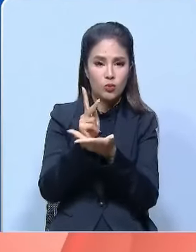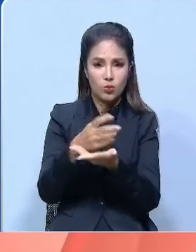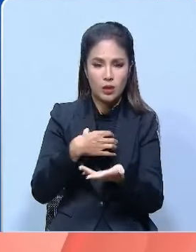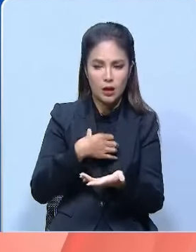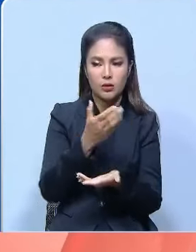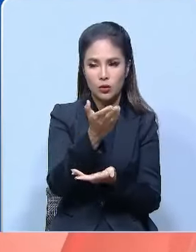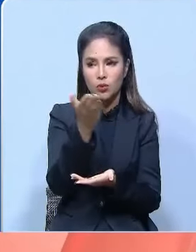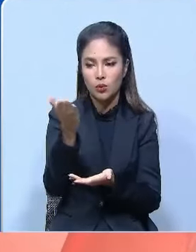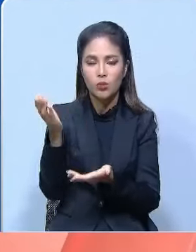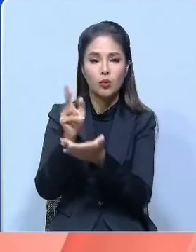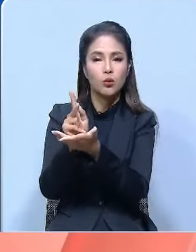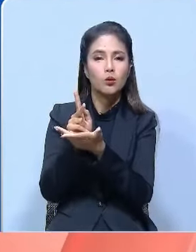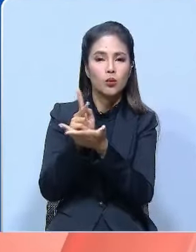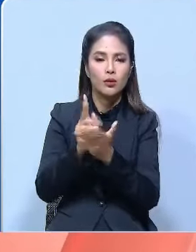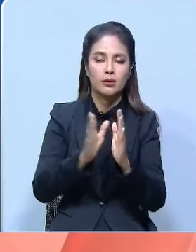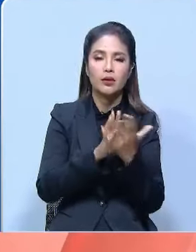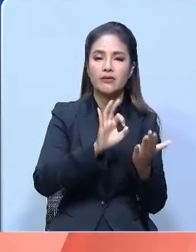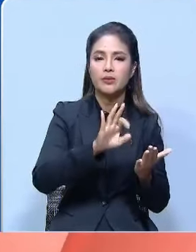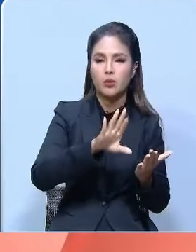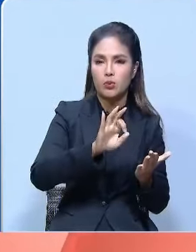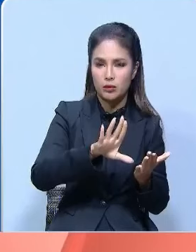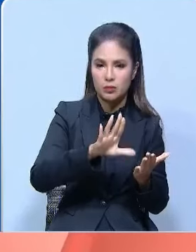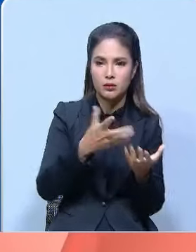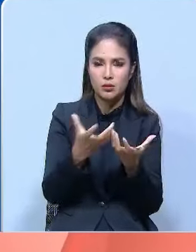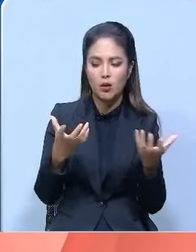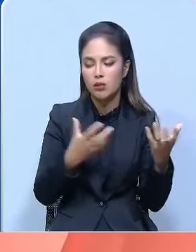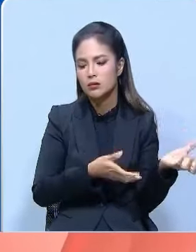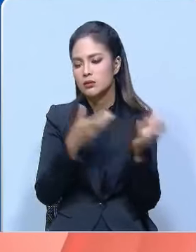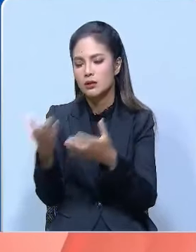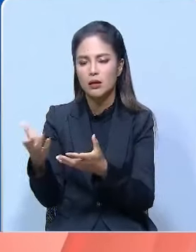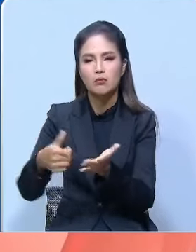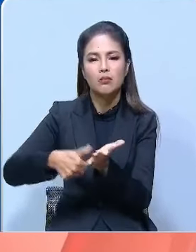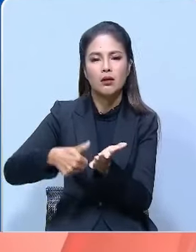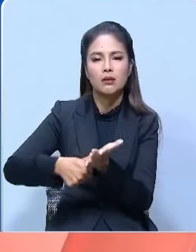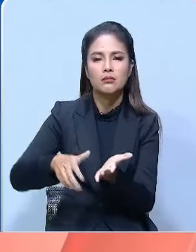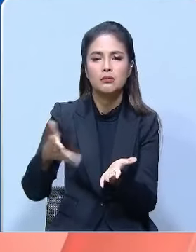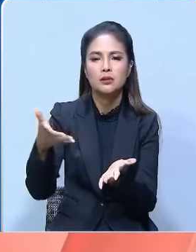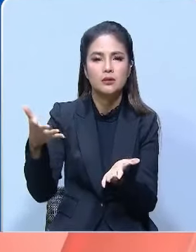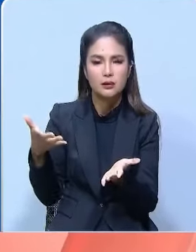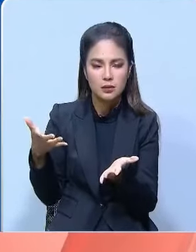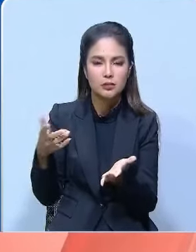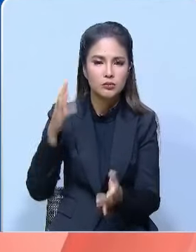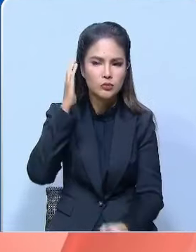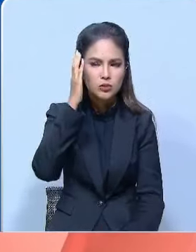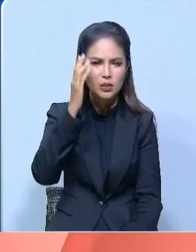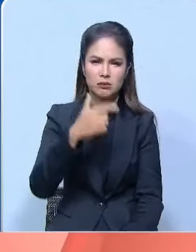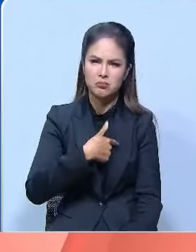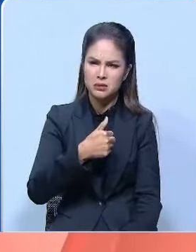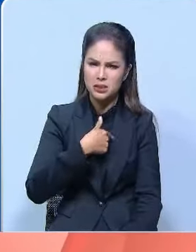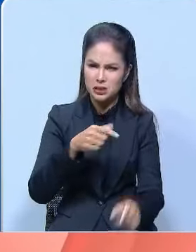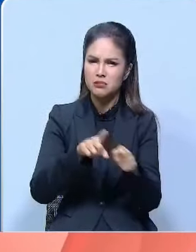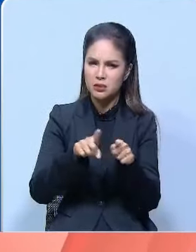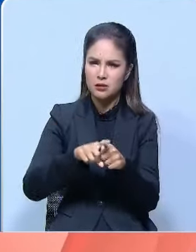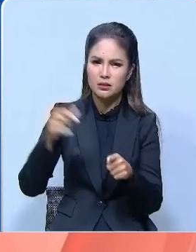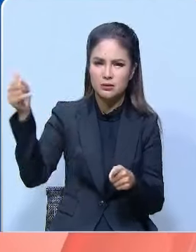Facebookนี่แหละโดยเธอย้ำด้วยนะว่าเธอเนี่ยไม่มีของไปค้ำประกันหรอกนะจนกระทั่งมีผู้ชายคนหนึ่งเหมือนจะใจดีนะเข้ามา